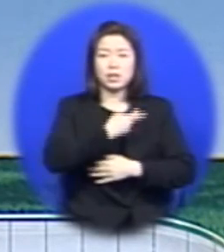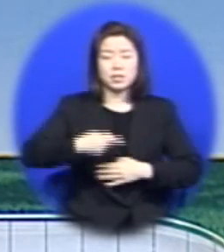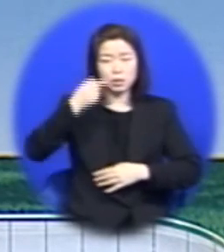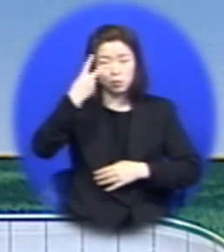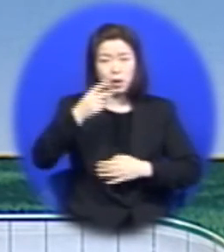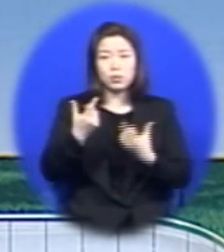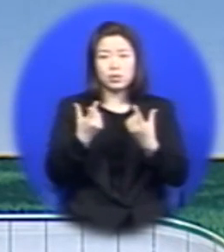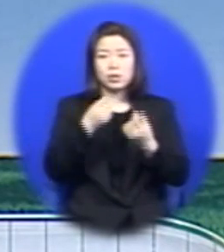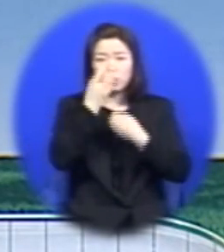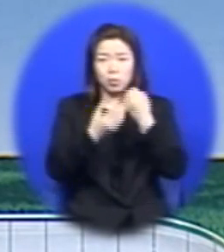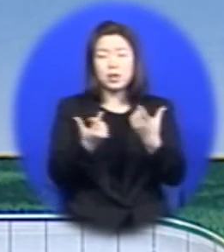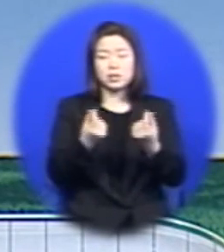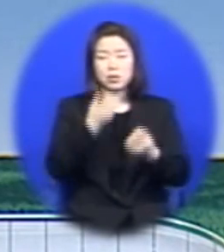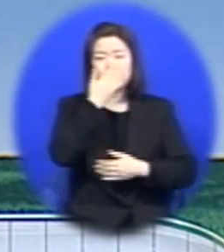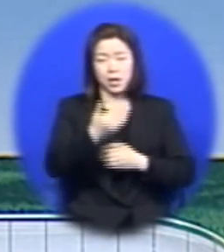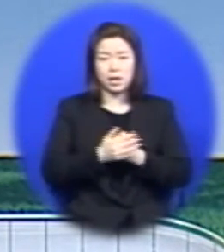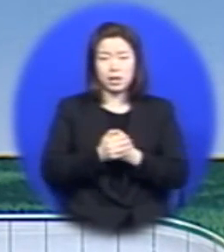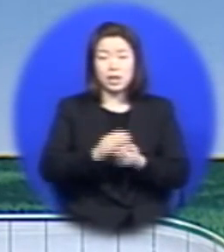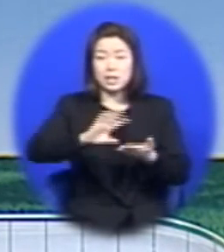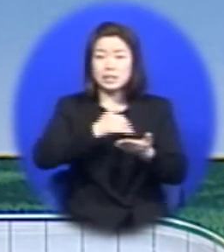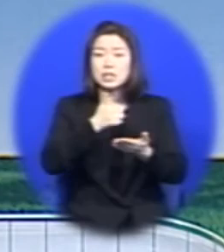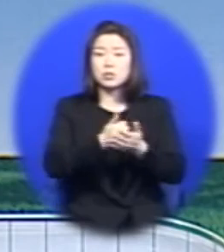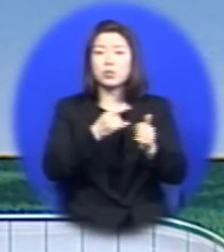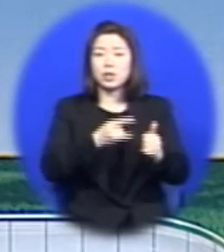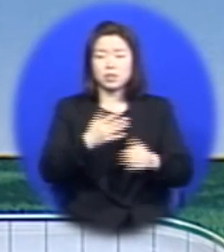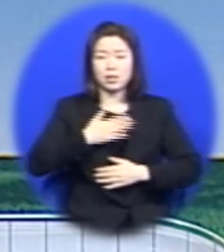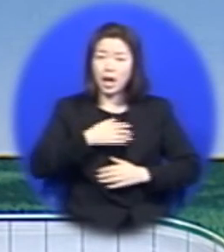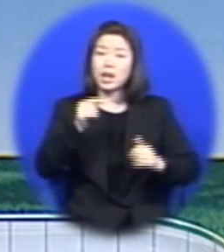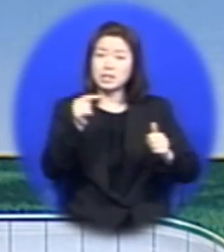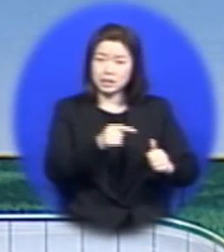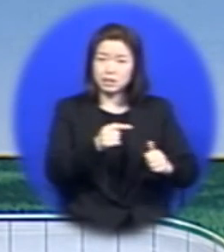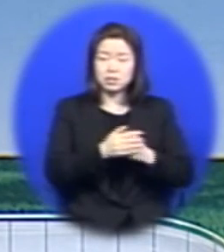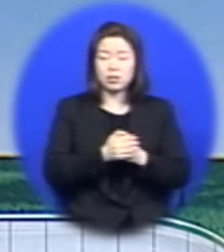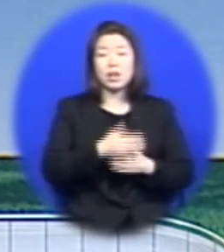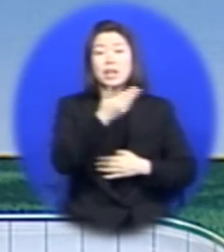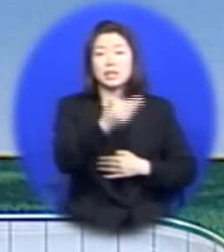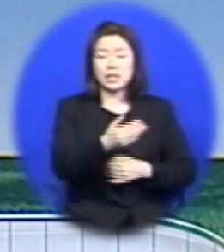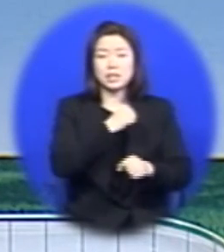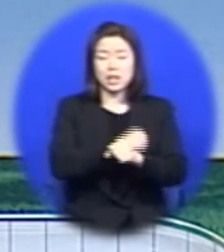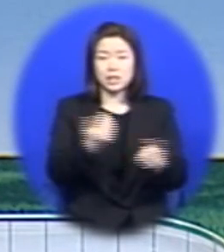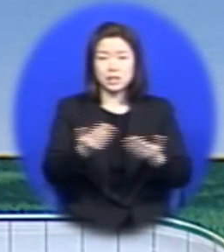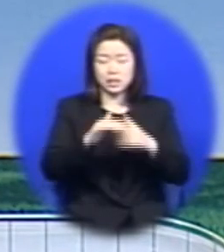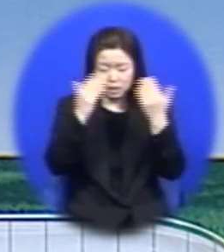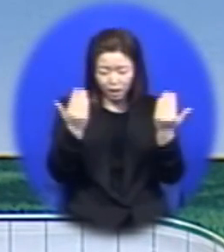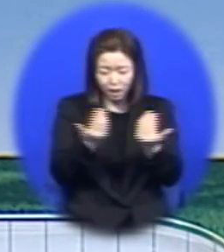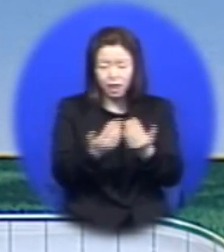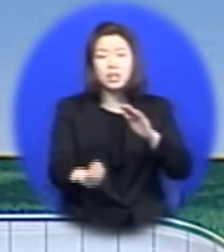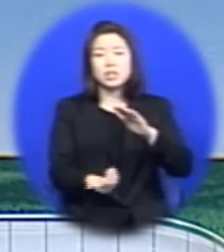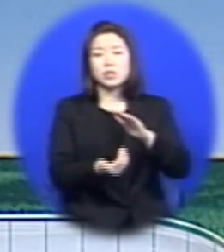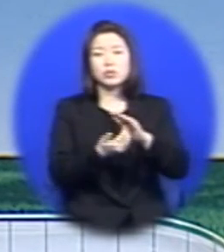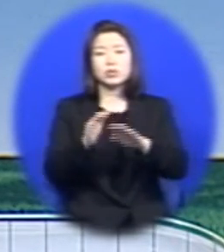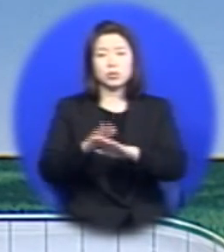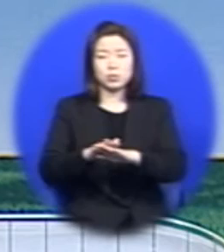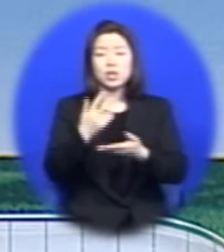합니다. 그리스도께서 나를 지키셔서 당신이 하실 일을 다 이루셨습니다.